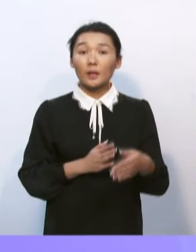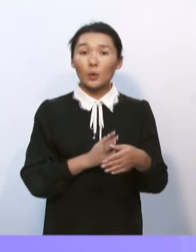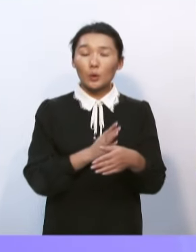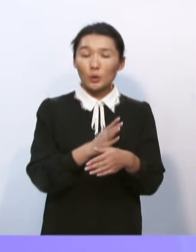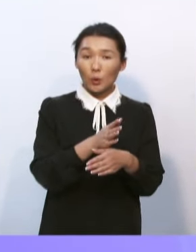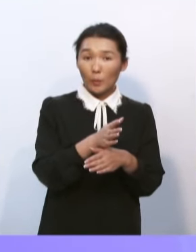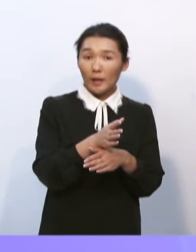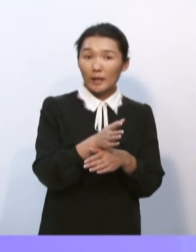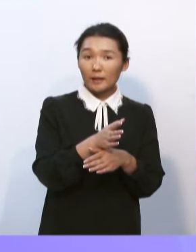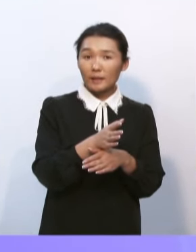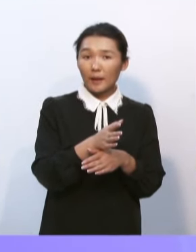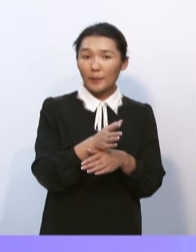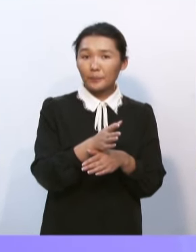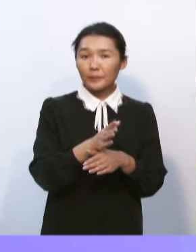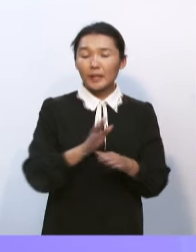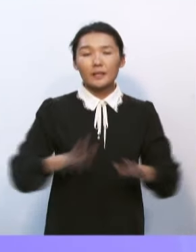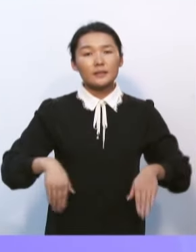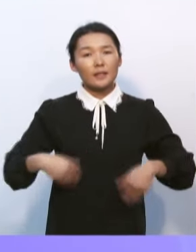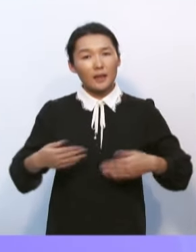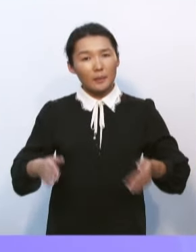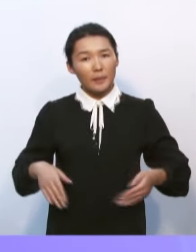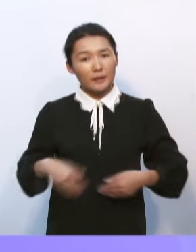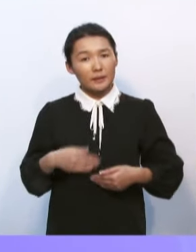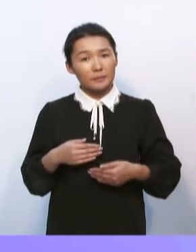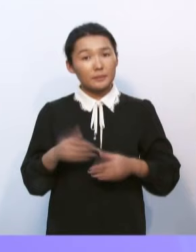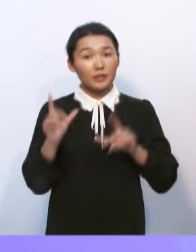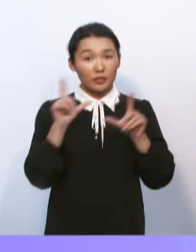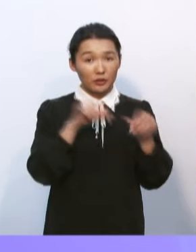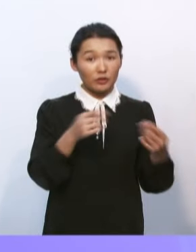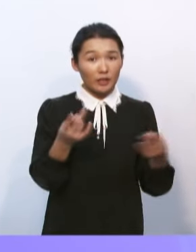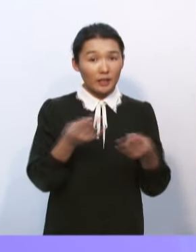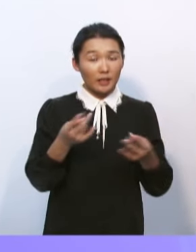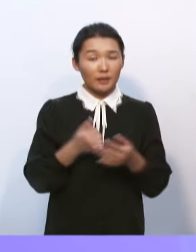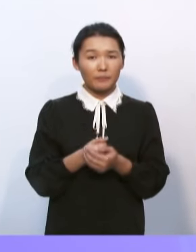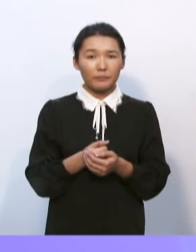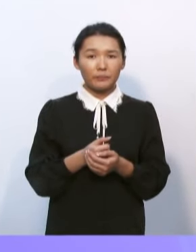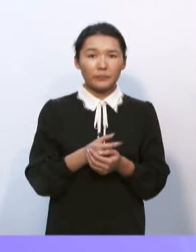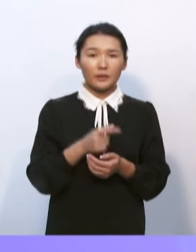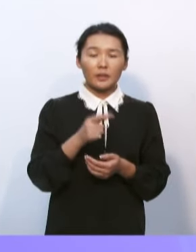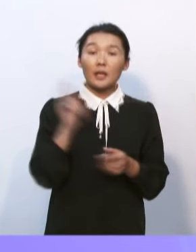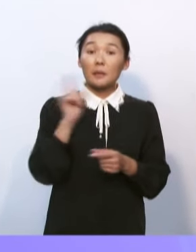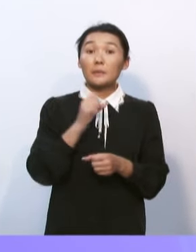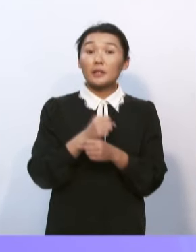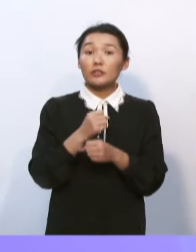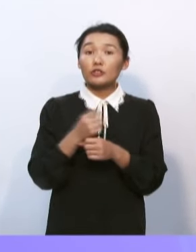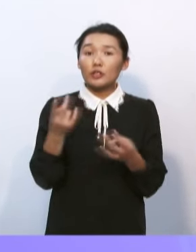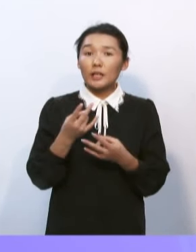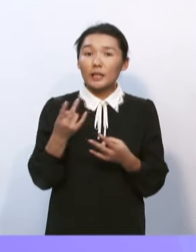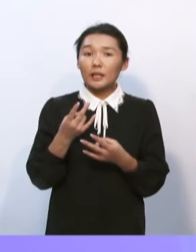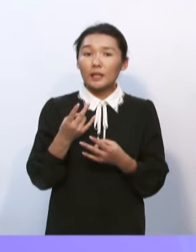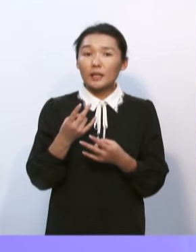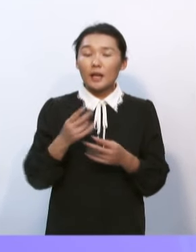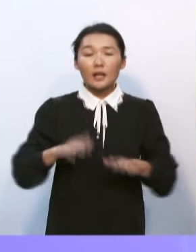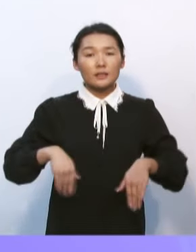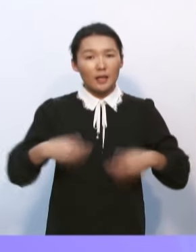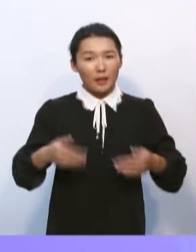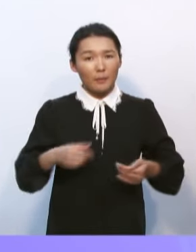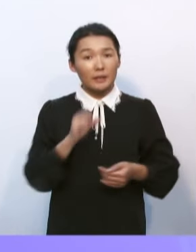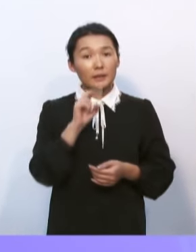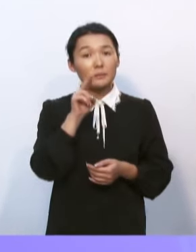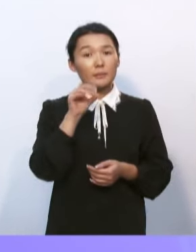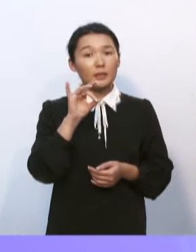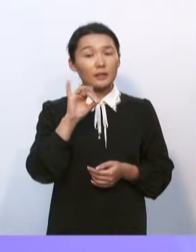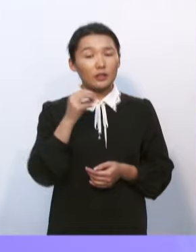Konoko barganda salam aytıp kiriş gerek. Emne kılış gerek? Salam aytıp kiriş